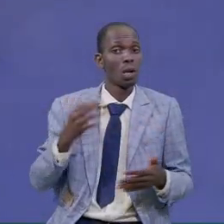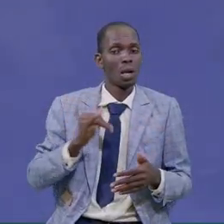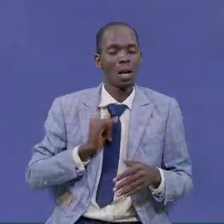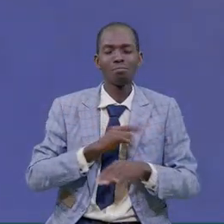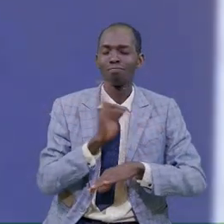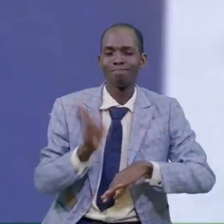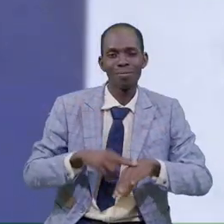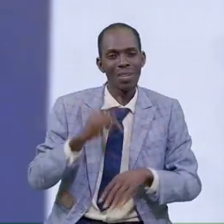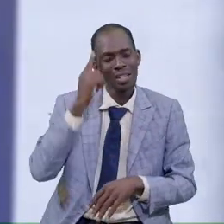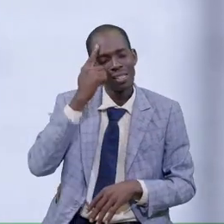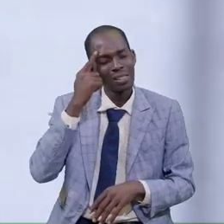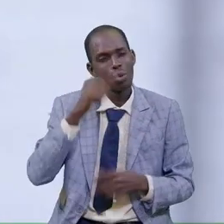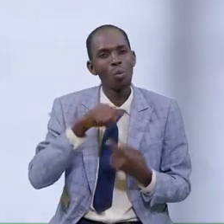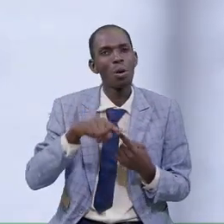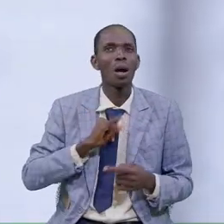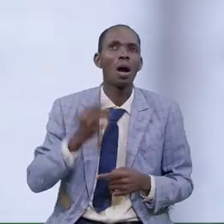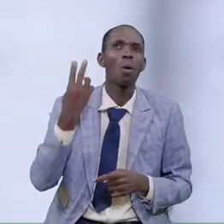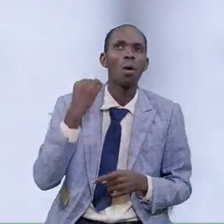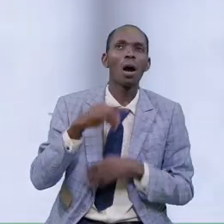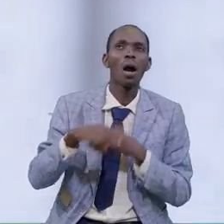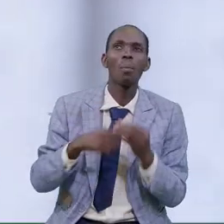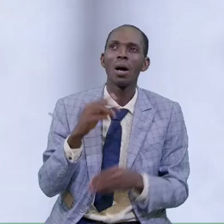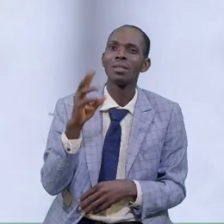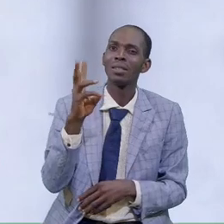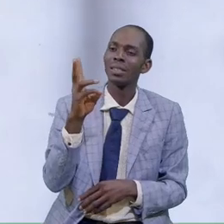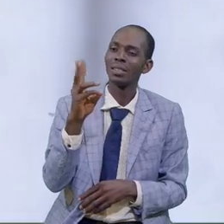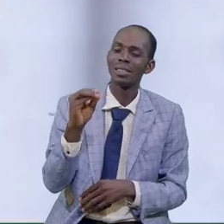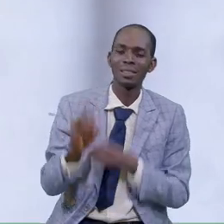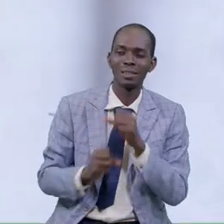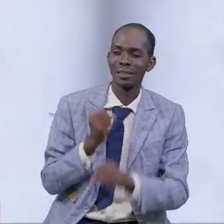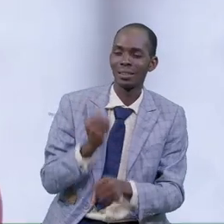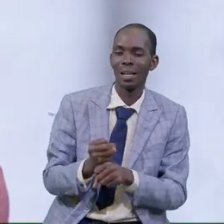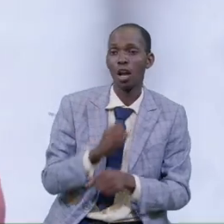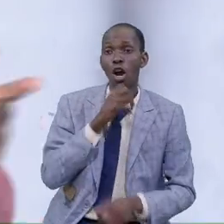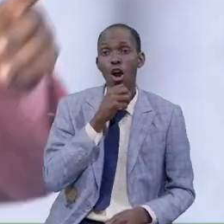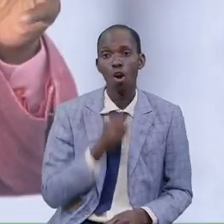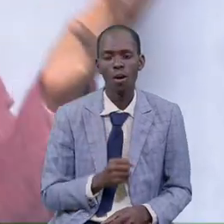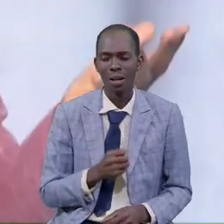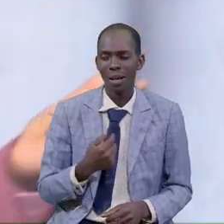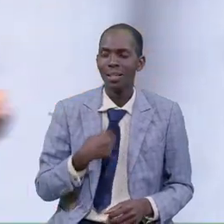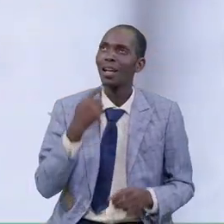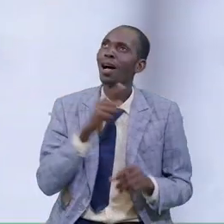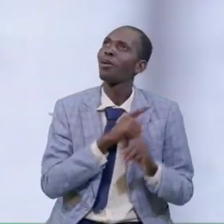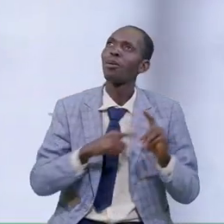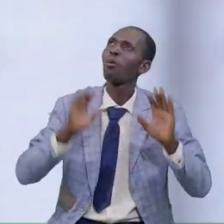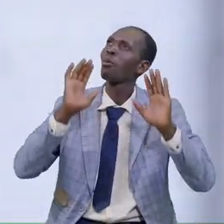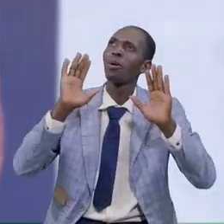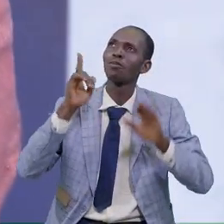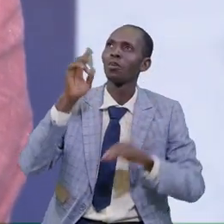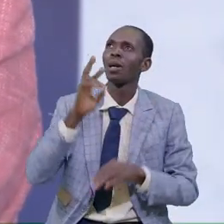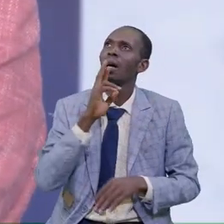quand j'avais 60 ans environ, et je me suis dit, Seigneur, oh, que tu es merveilleux. En ce